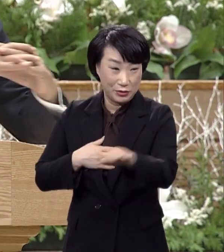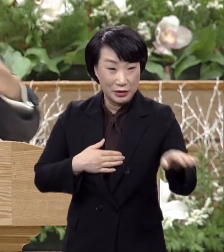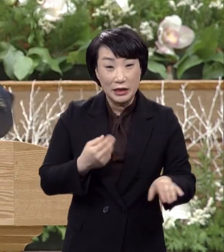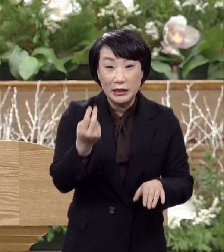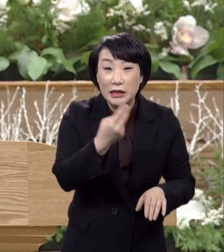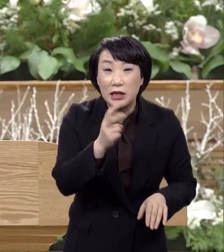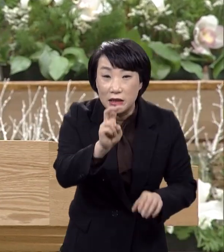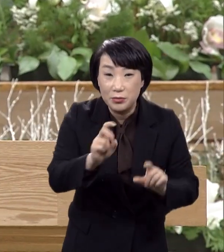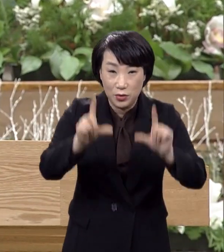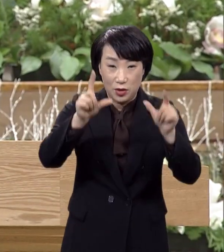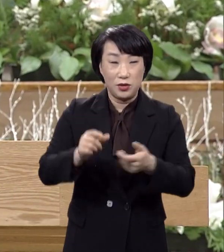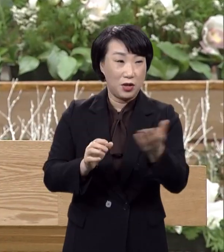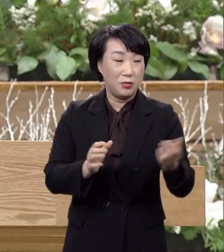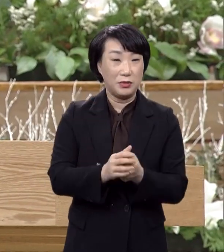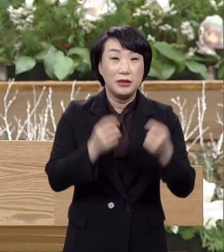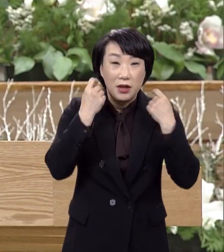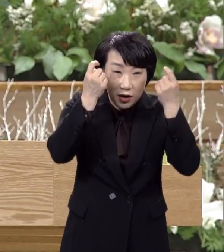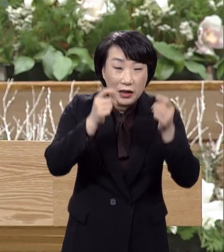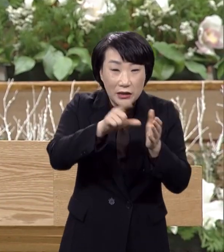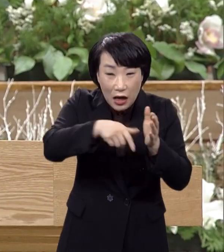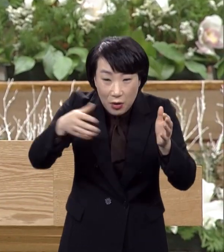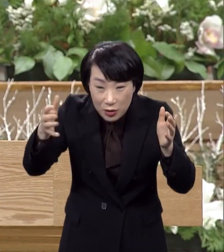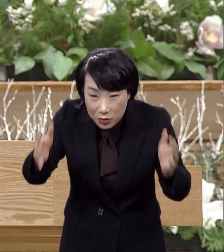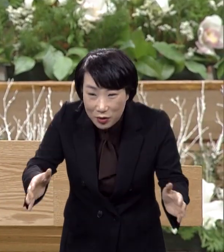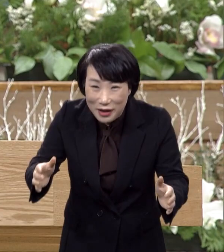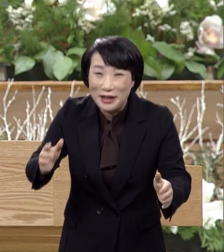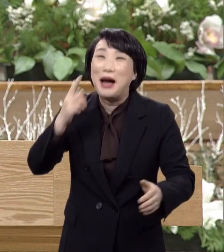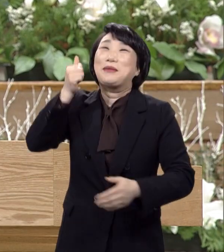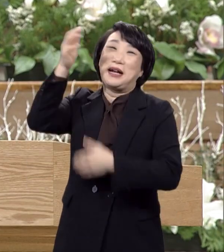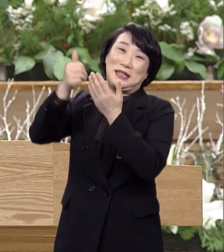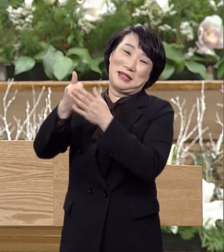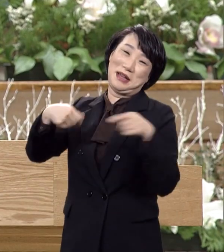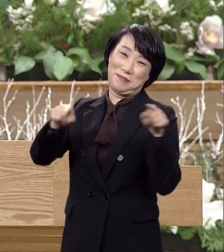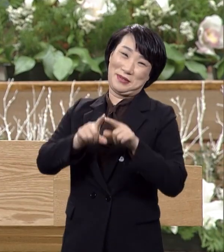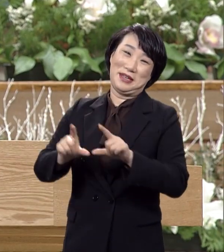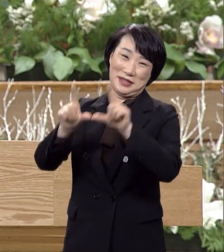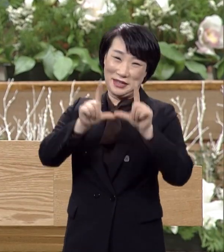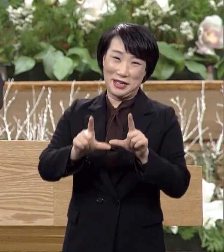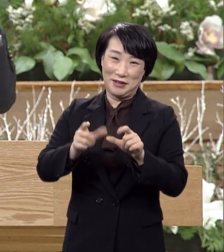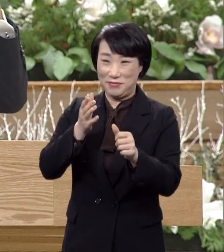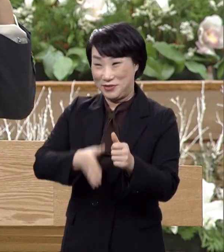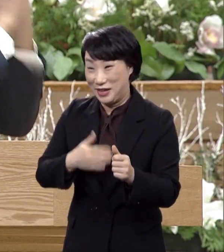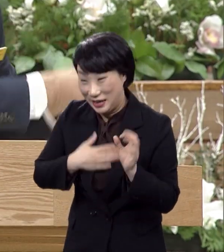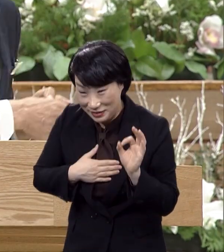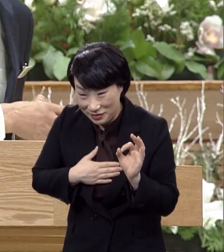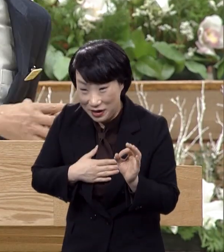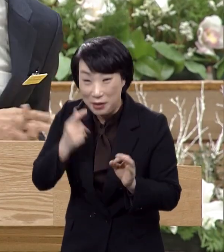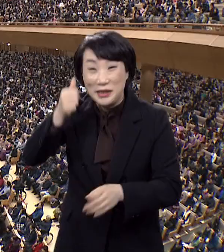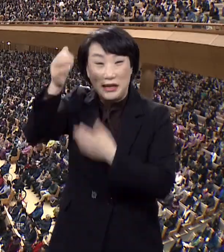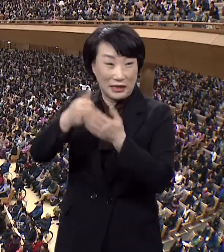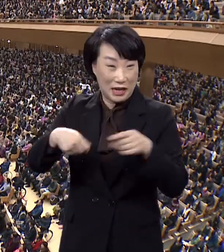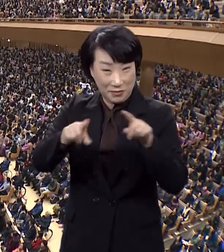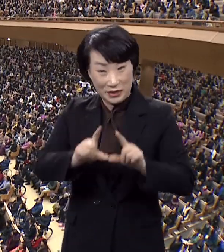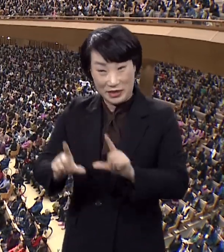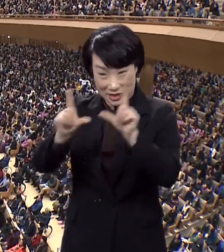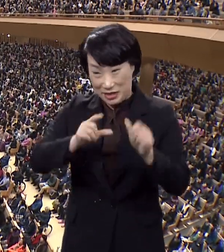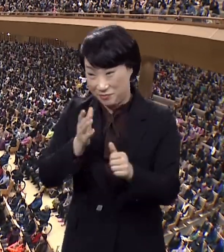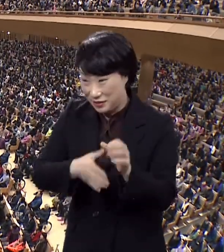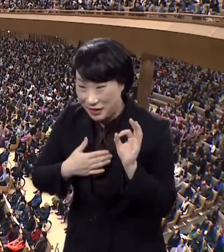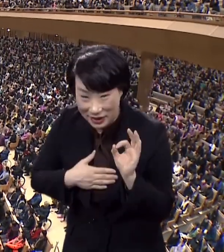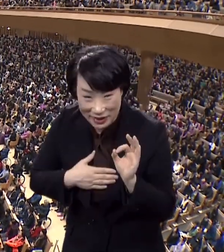2020년도는 나그네 된 세월 속에서 아버지와 함께 가자. 우리 아버지와 함께 가자 이